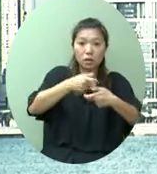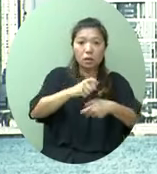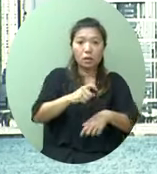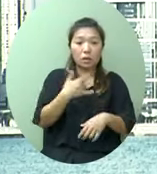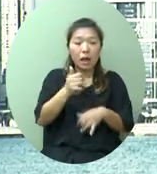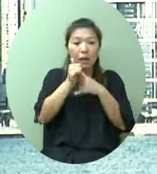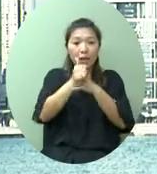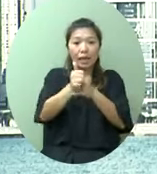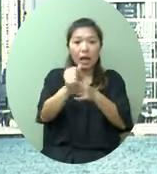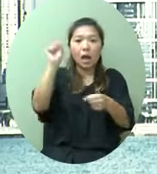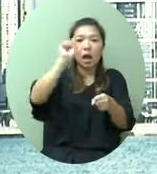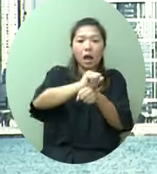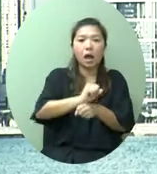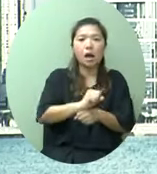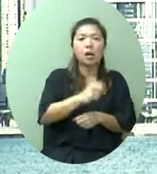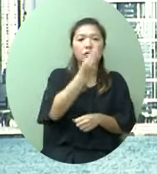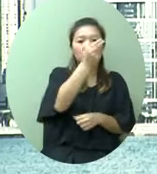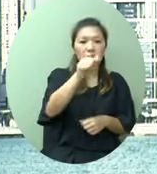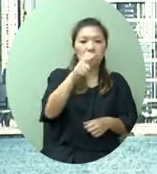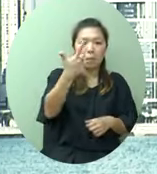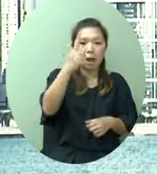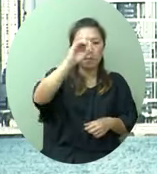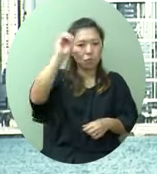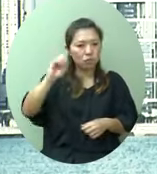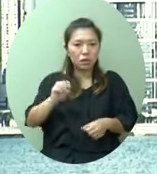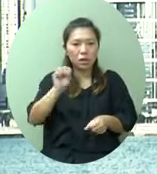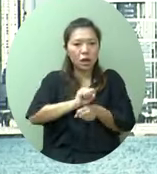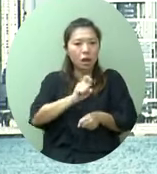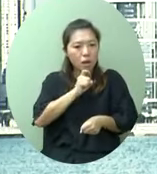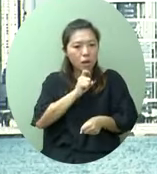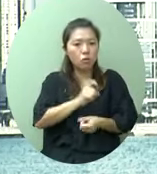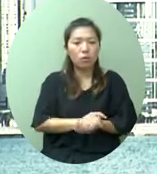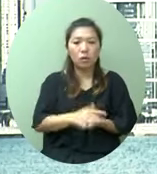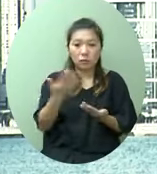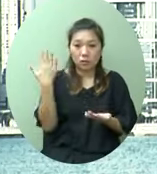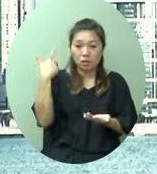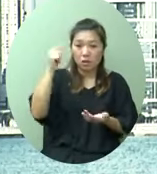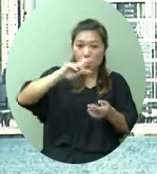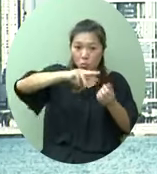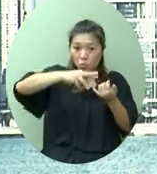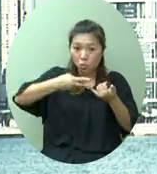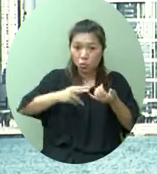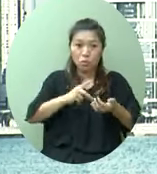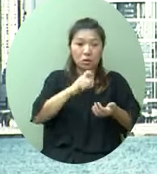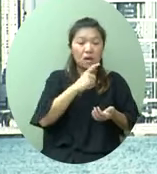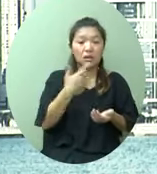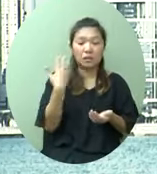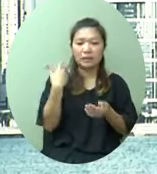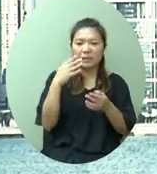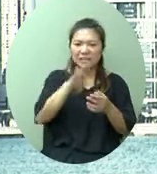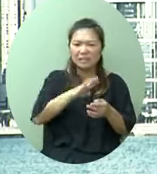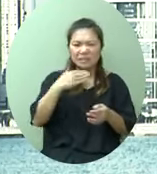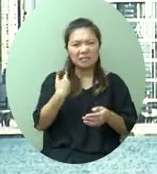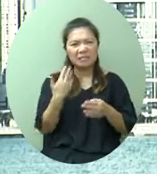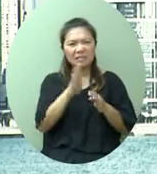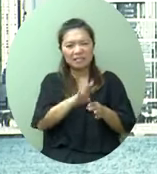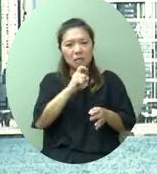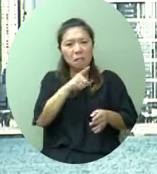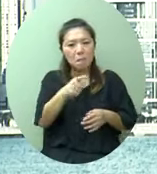按年實質增長7.8%。咁所以早前已經調校咗今年全年嘅預測咧，係應該做到